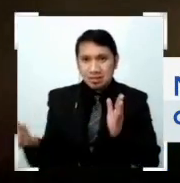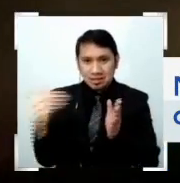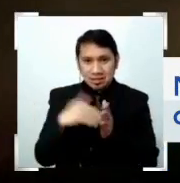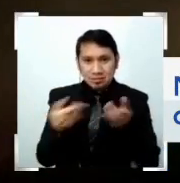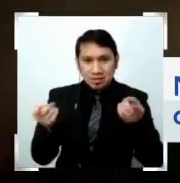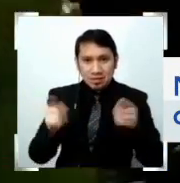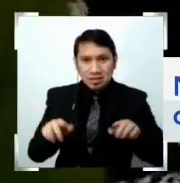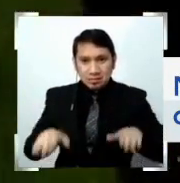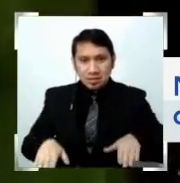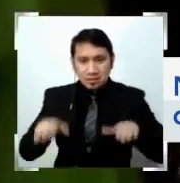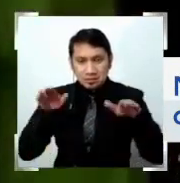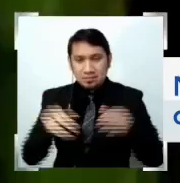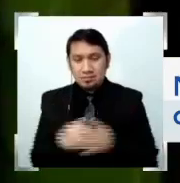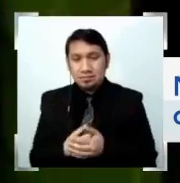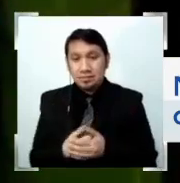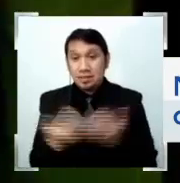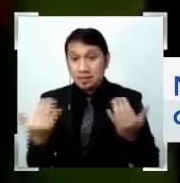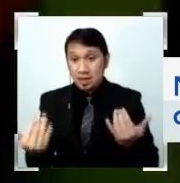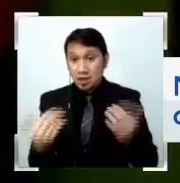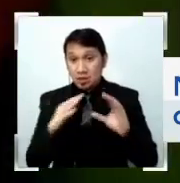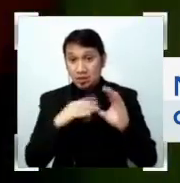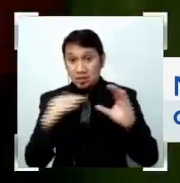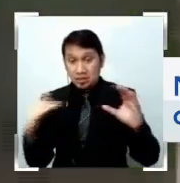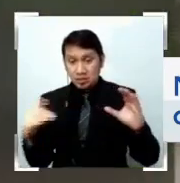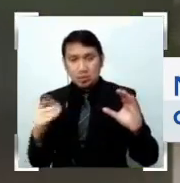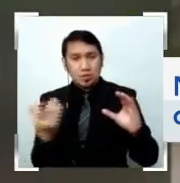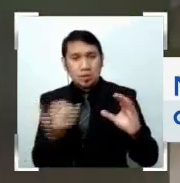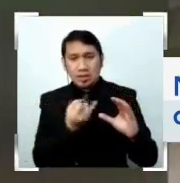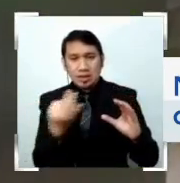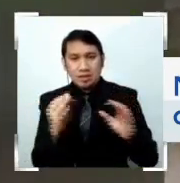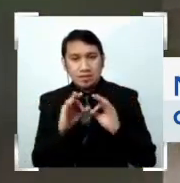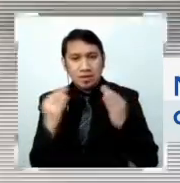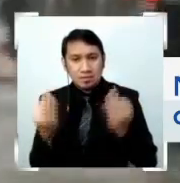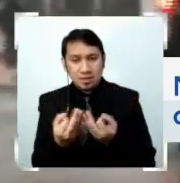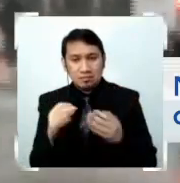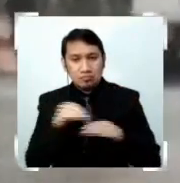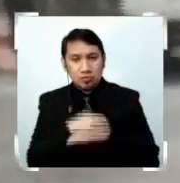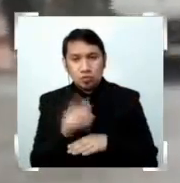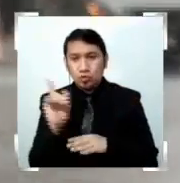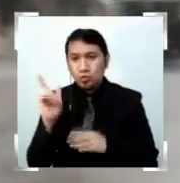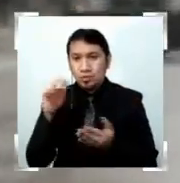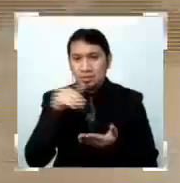Union, mahigit 23,000 na pamilya ang naapektuhan ng Bagyong Maring.